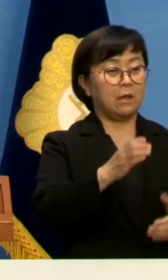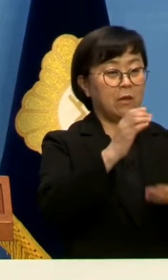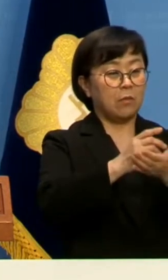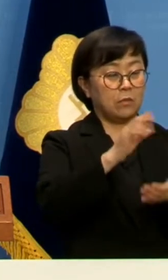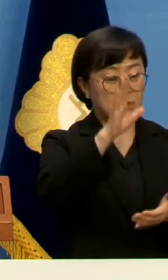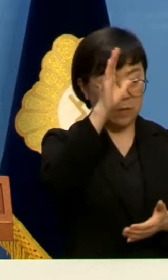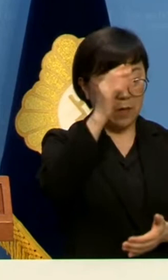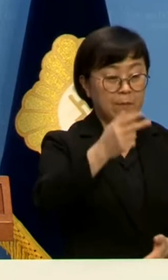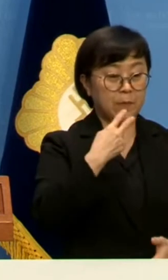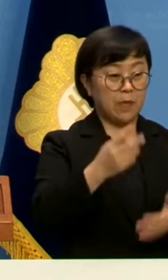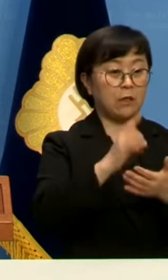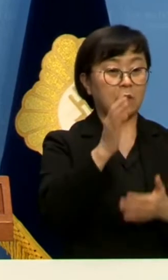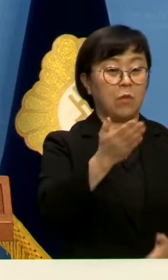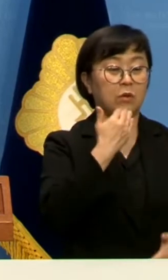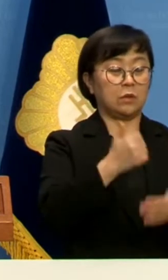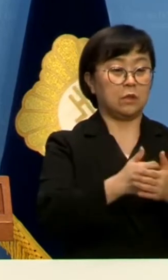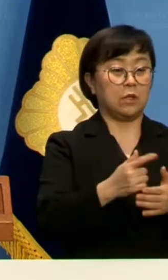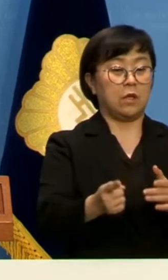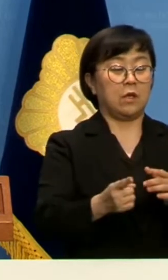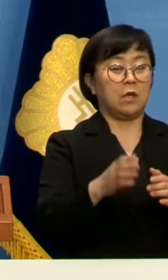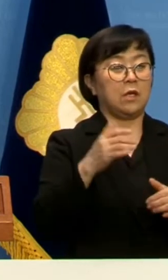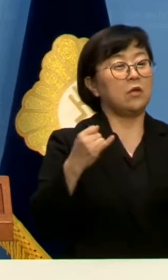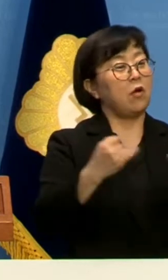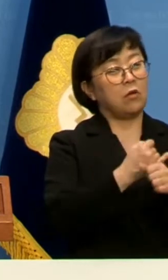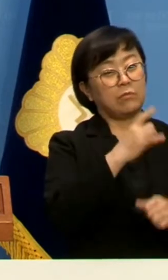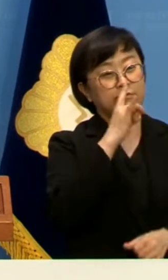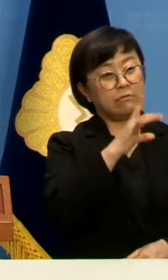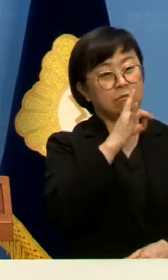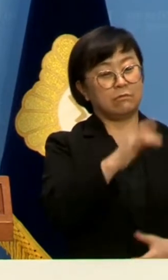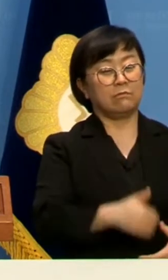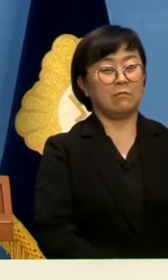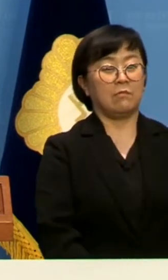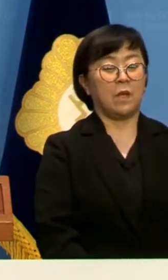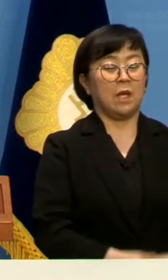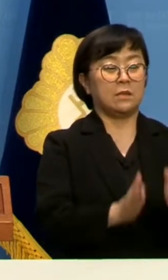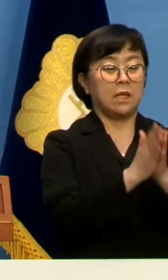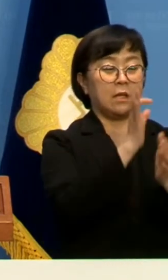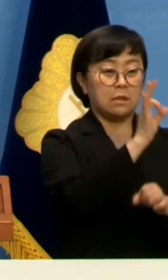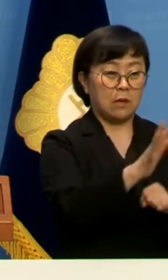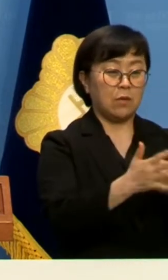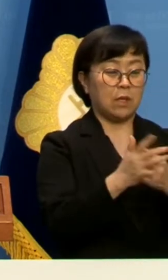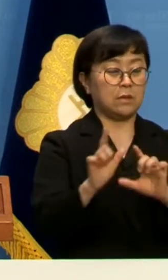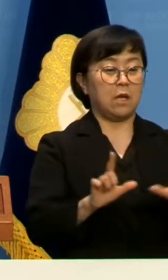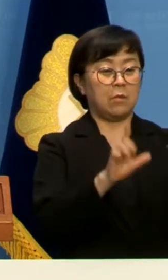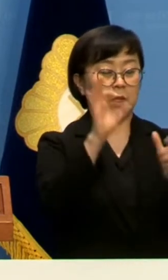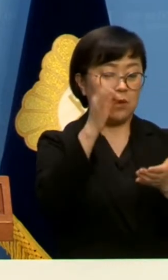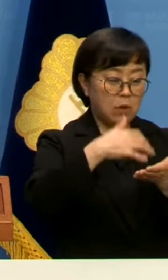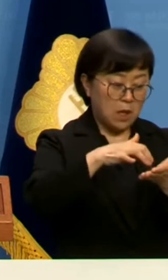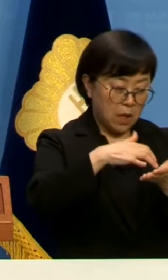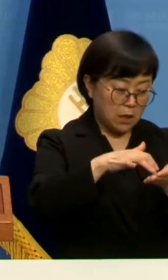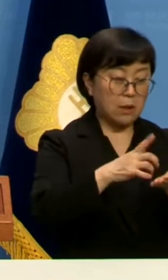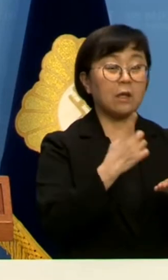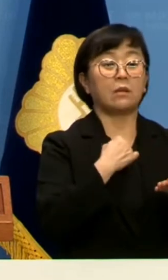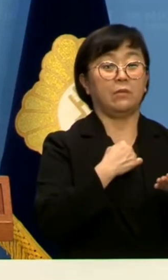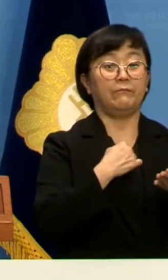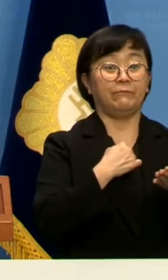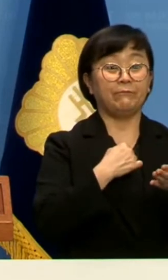하루, 연애는 사치라고 다짐하던 마음, 책 한 권 사기 위해 생활비를 계산하던